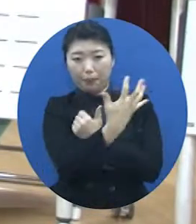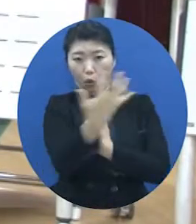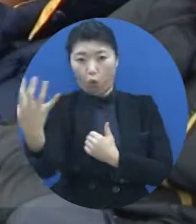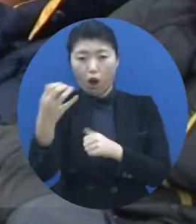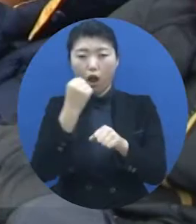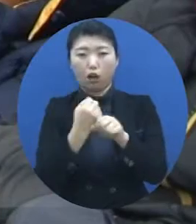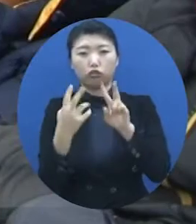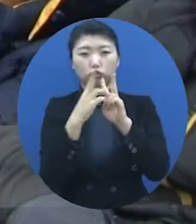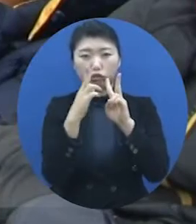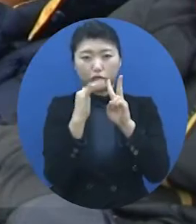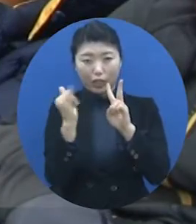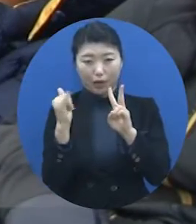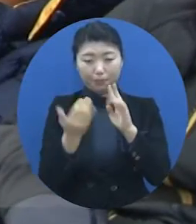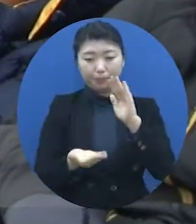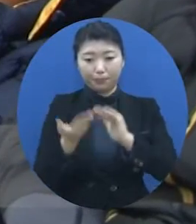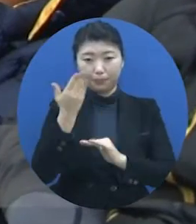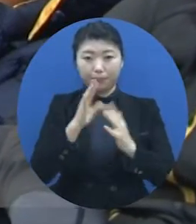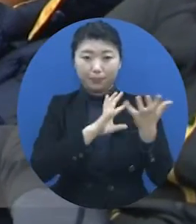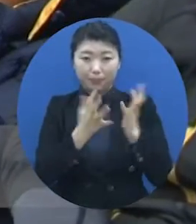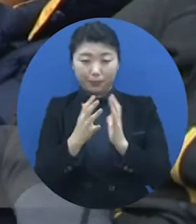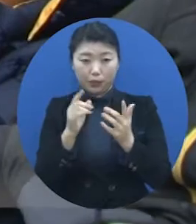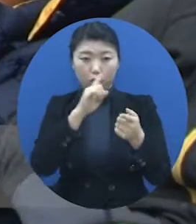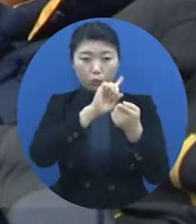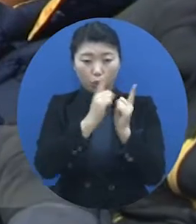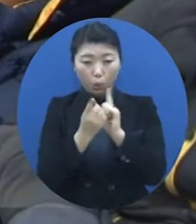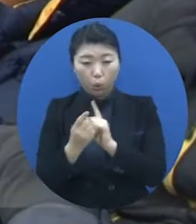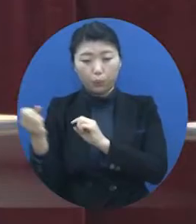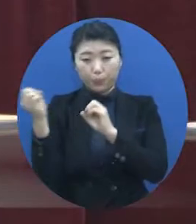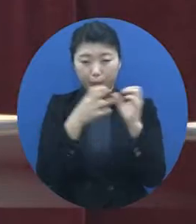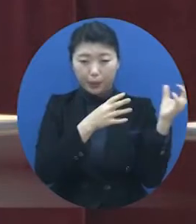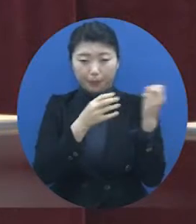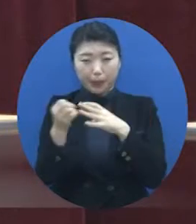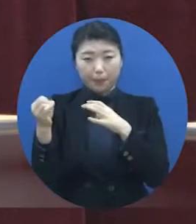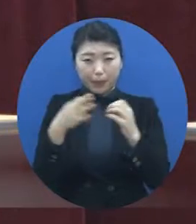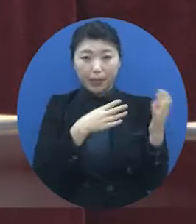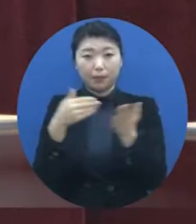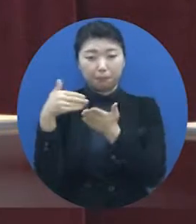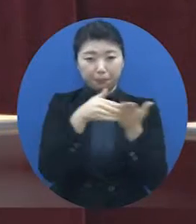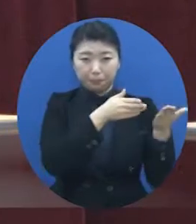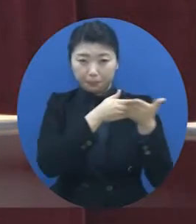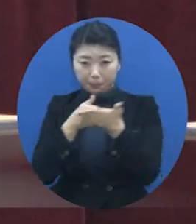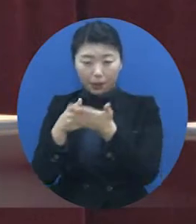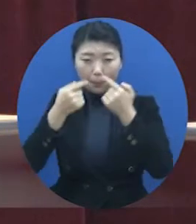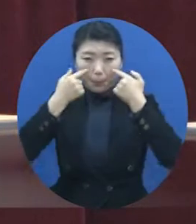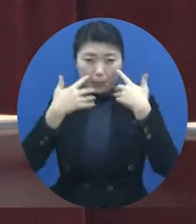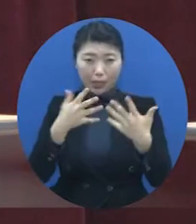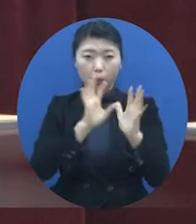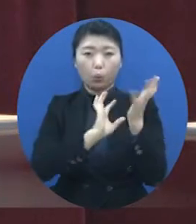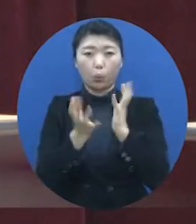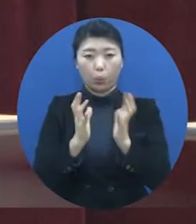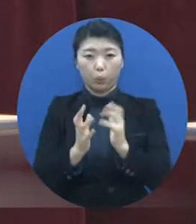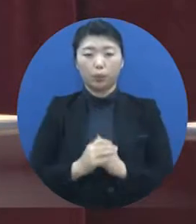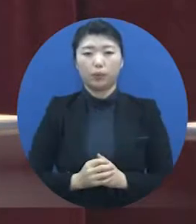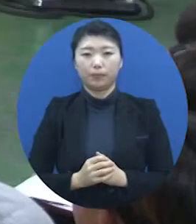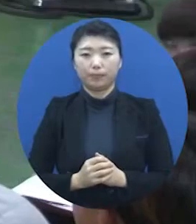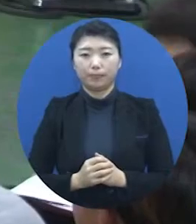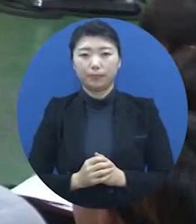앞에서 두 사람 이상의 참여자가 서로 반대되는 입장을 개진하는 형식이 분명한